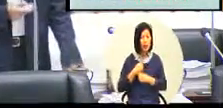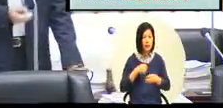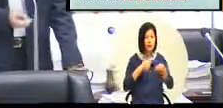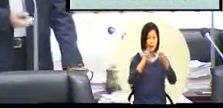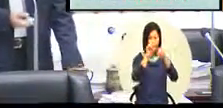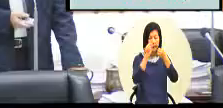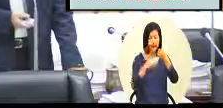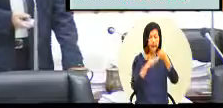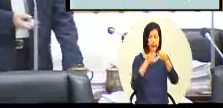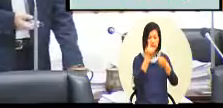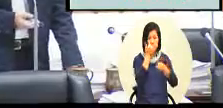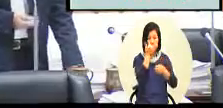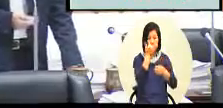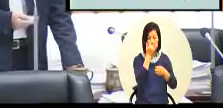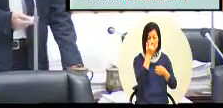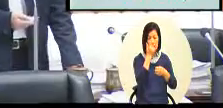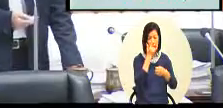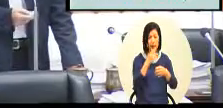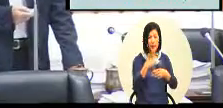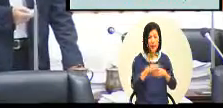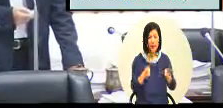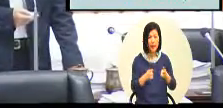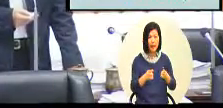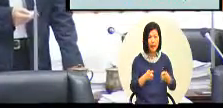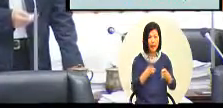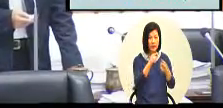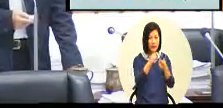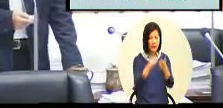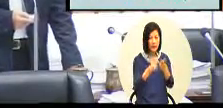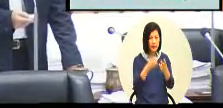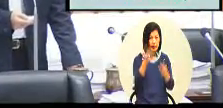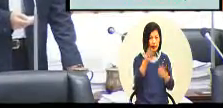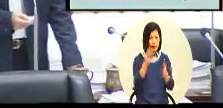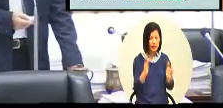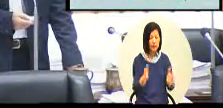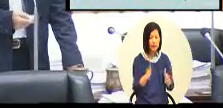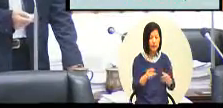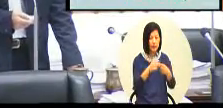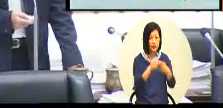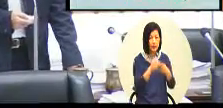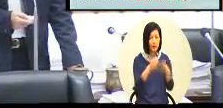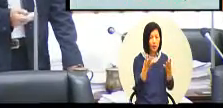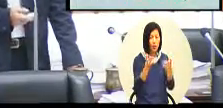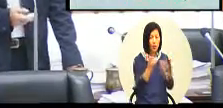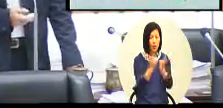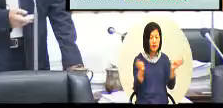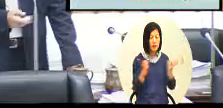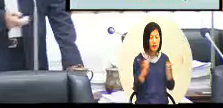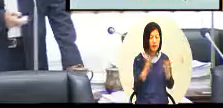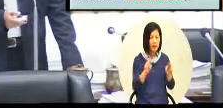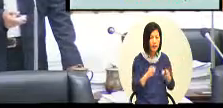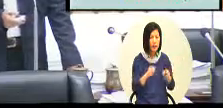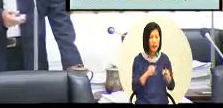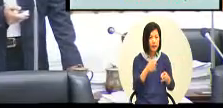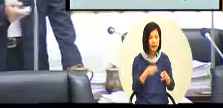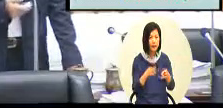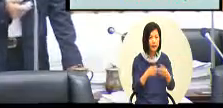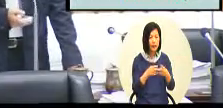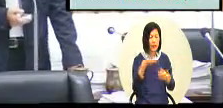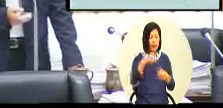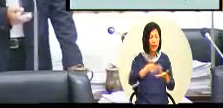的历练三个时期。第一个时期，第一个阶段是无线电通信所的时间，在日本